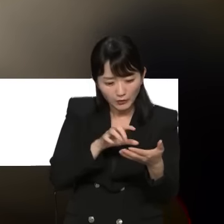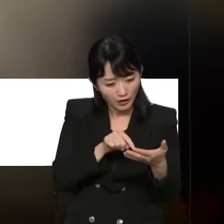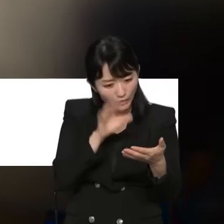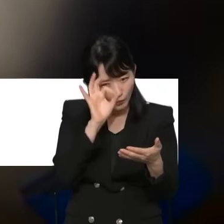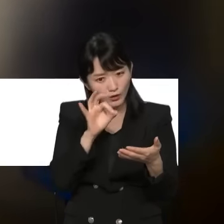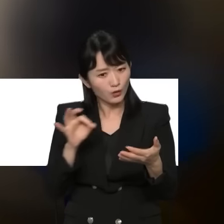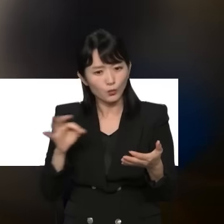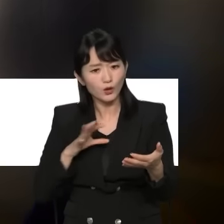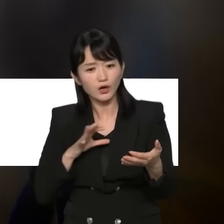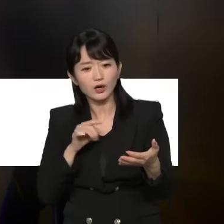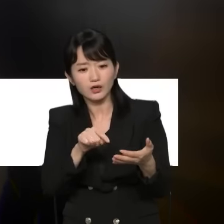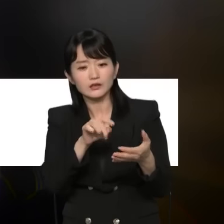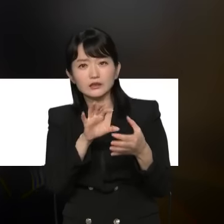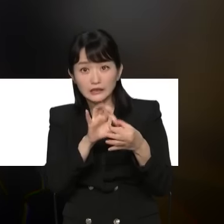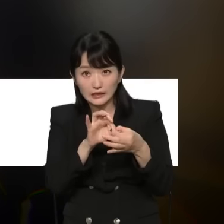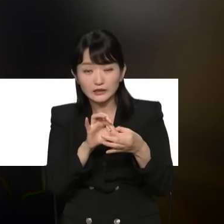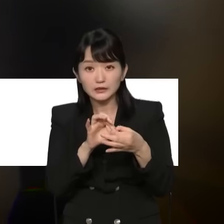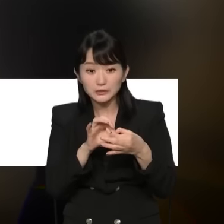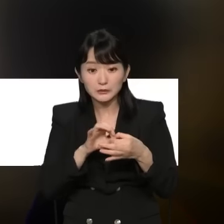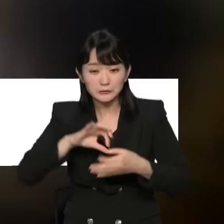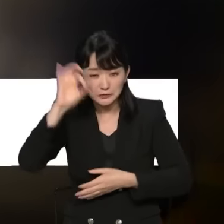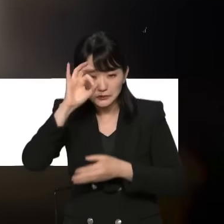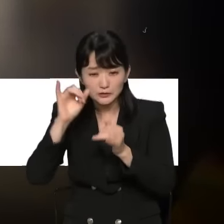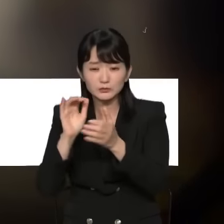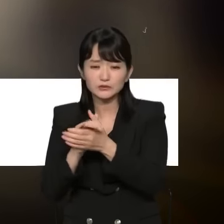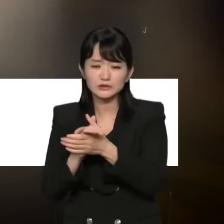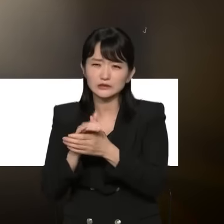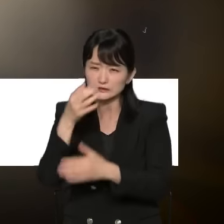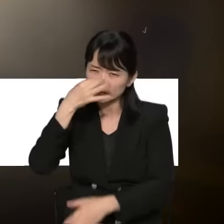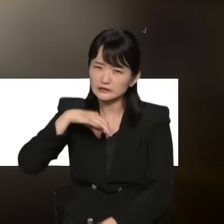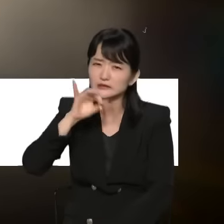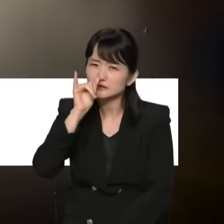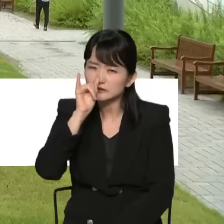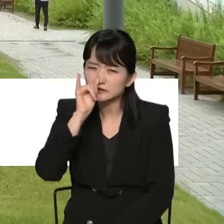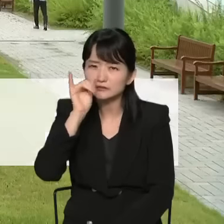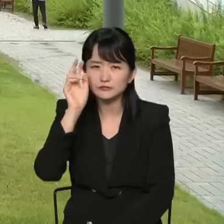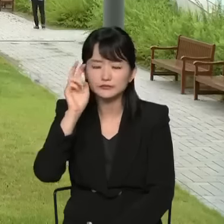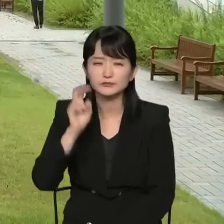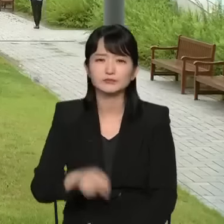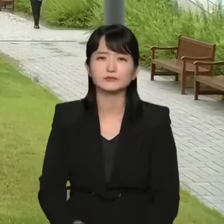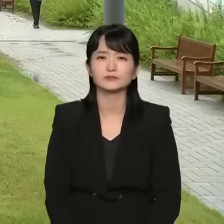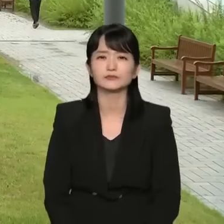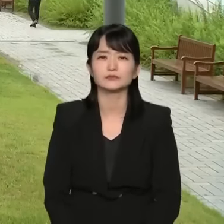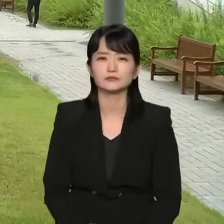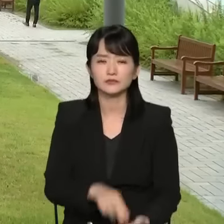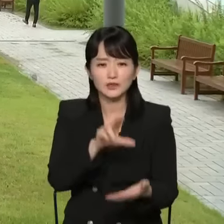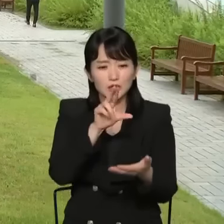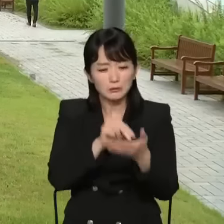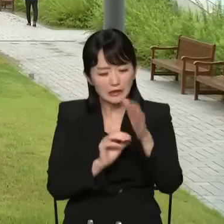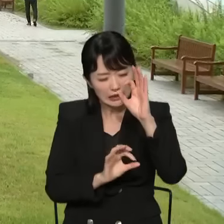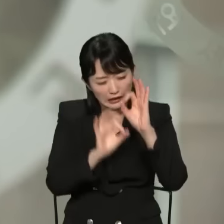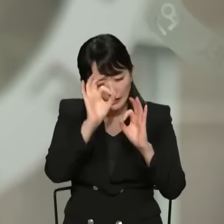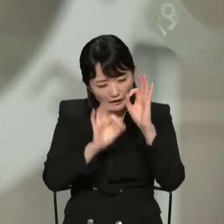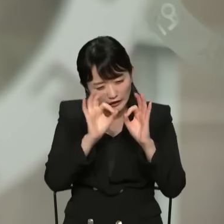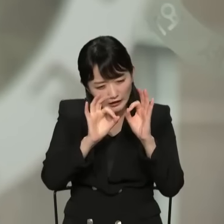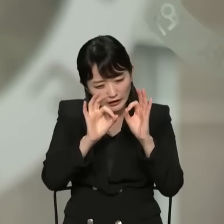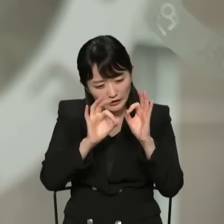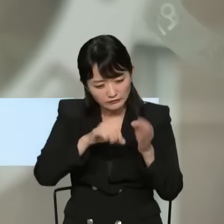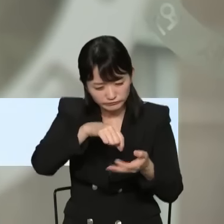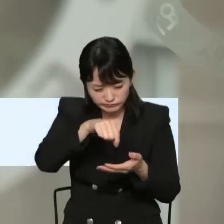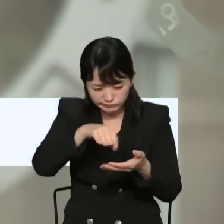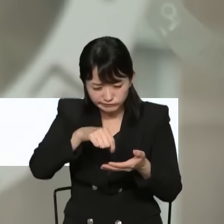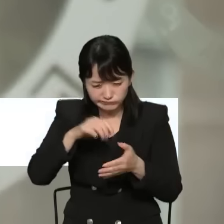암살을 한다거나 아니면 관련된 걸 더 찾아본 친구들을 좀 더 이득을 챙기고. 문항 오류도 수험생들을 분노하게